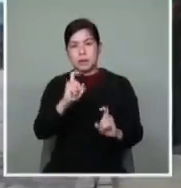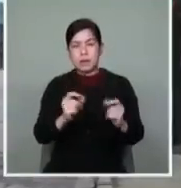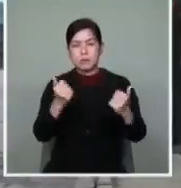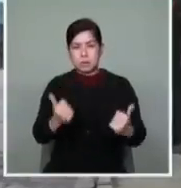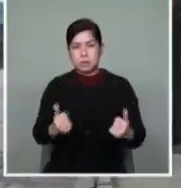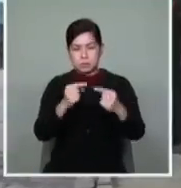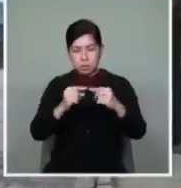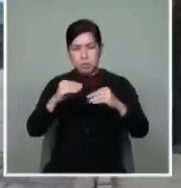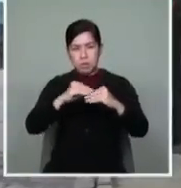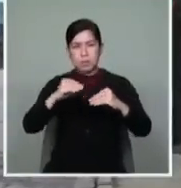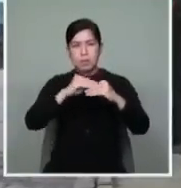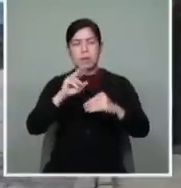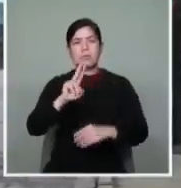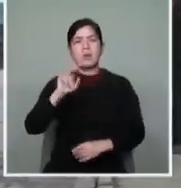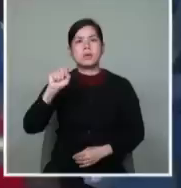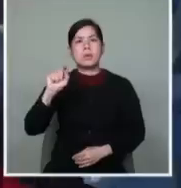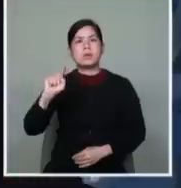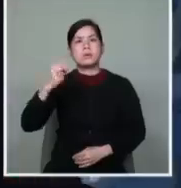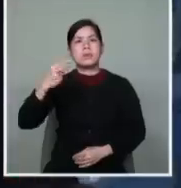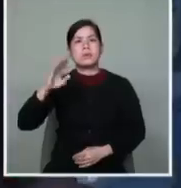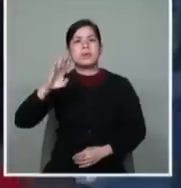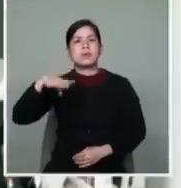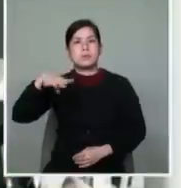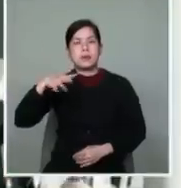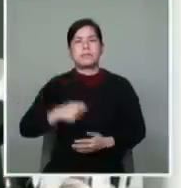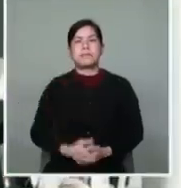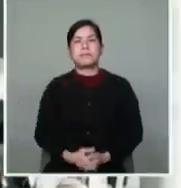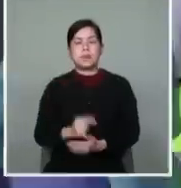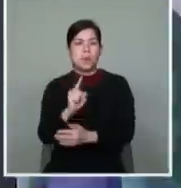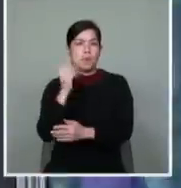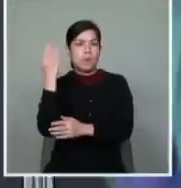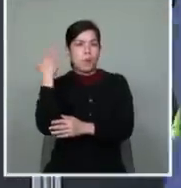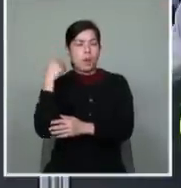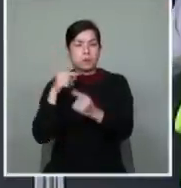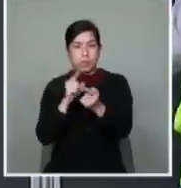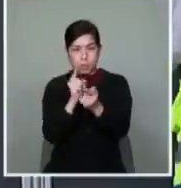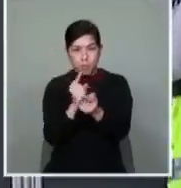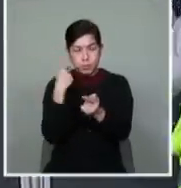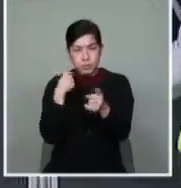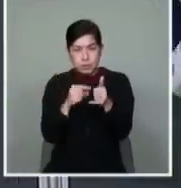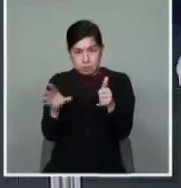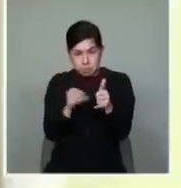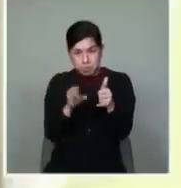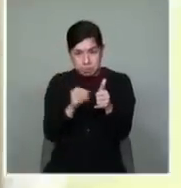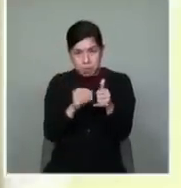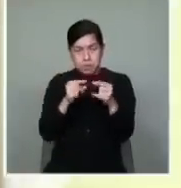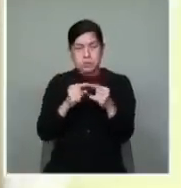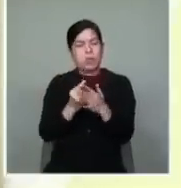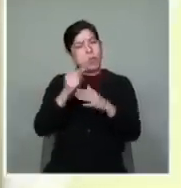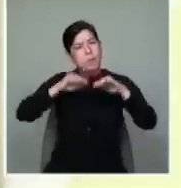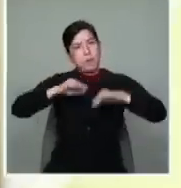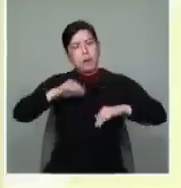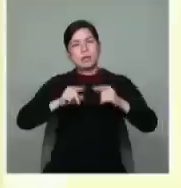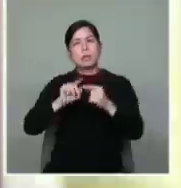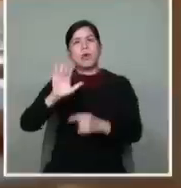าถึงเกือบ 214,000 คนโดยเมื่อวานก็ยังคงพบผู้ติดเชื้อรายวันมากกว่า 51,000 คนค่ะ